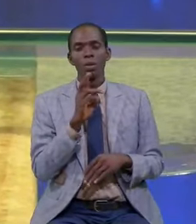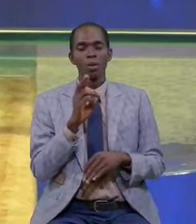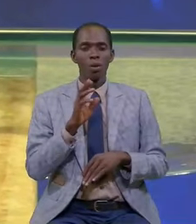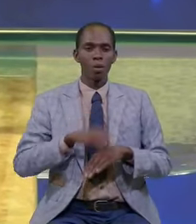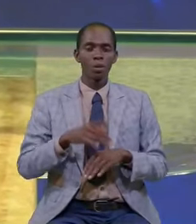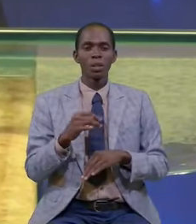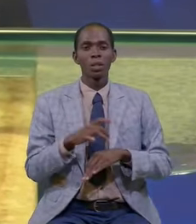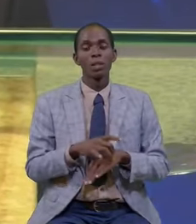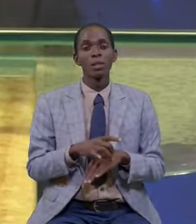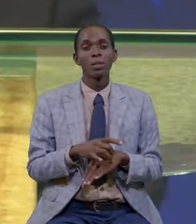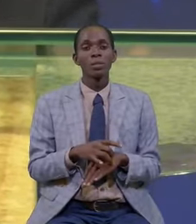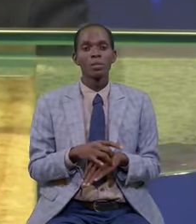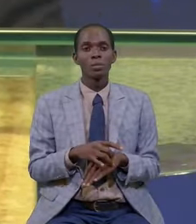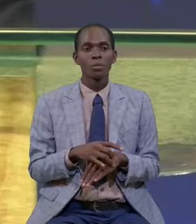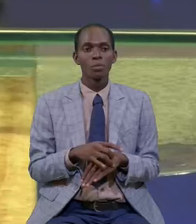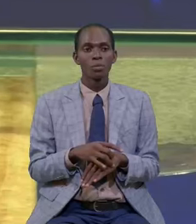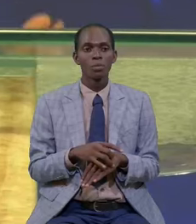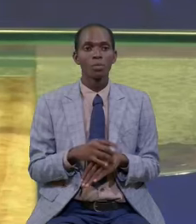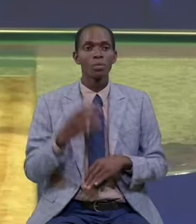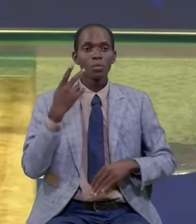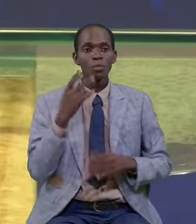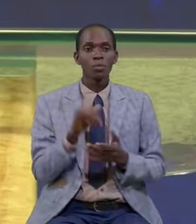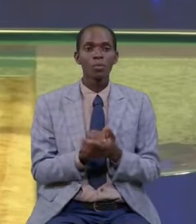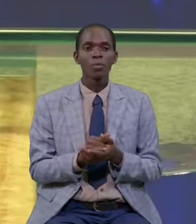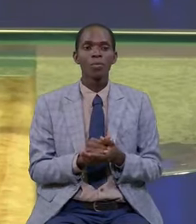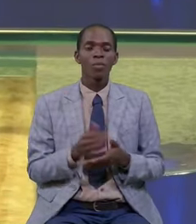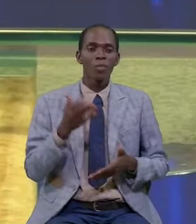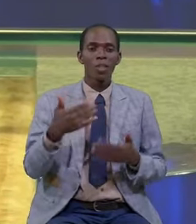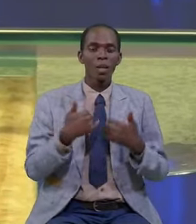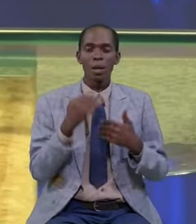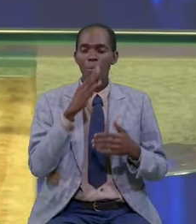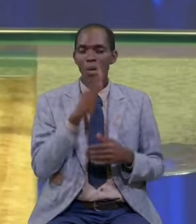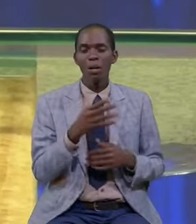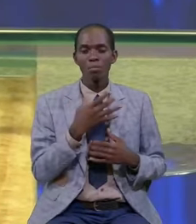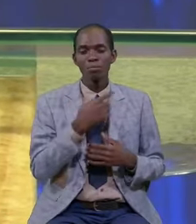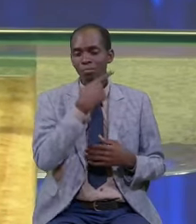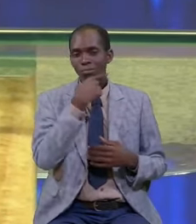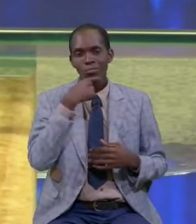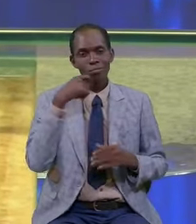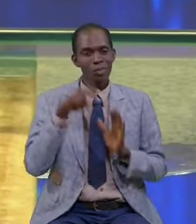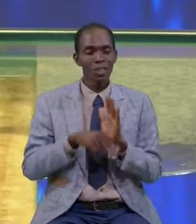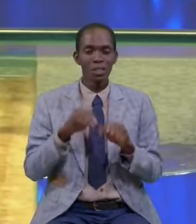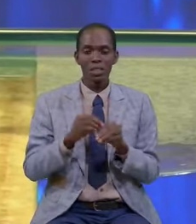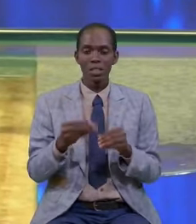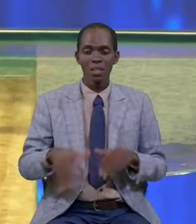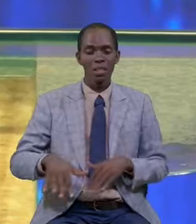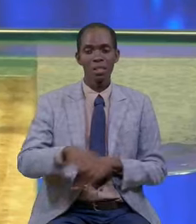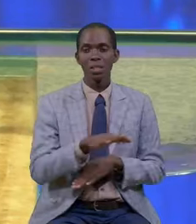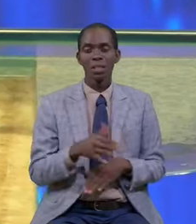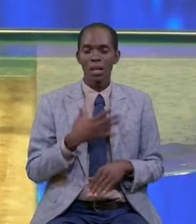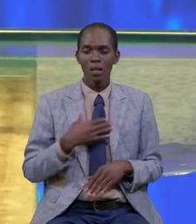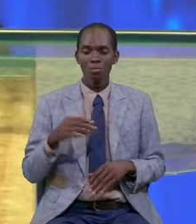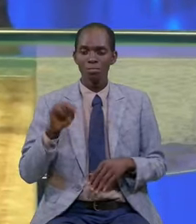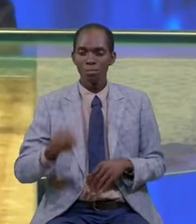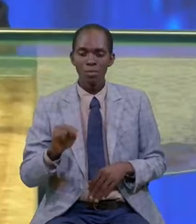Je suis que vous connaissez bien l'histoire. Il y avait la famine dans le pays. Il y avait la sécheresse dans le pays, le besoin dans le